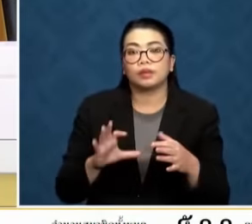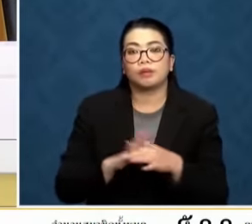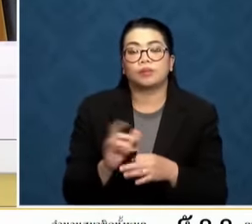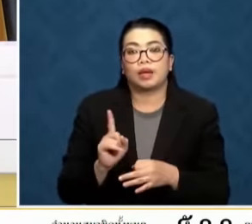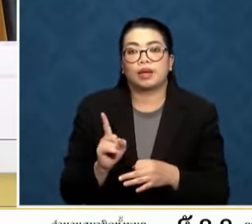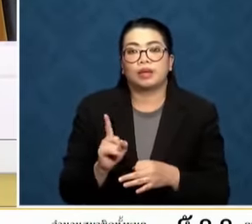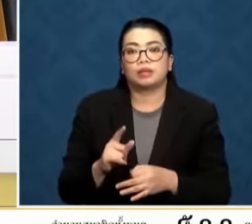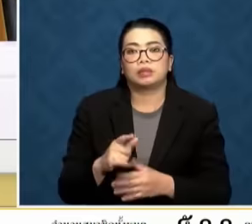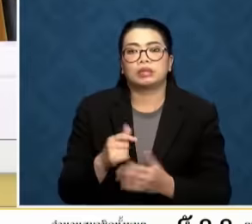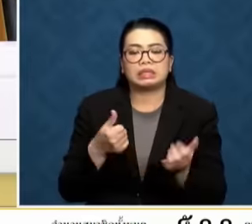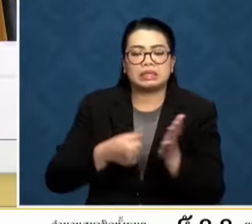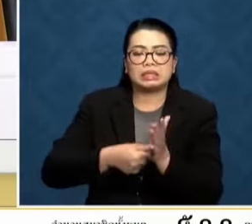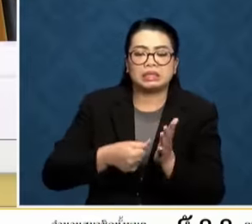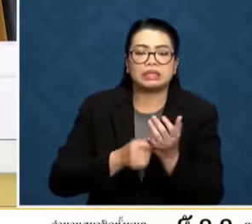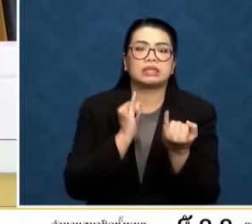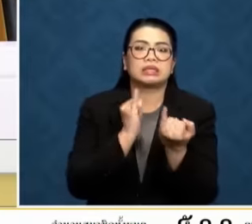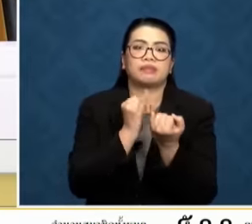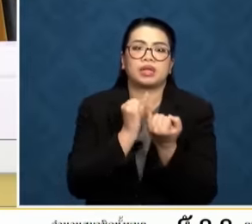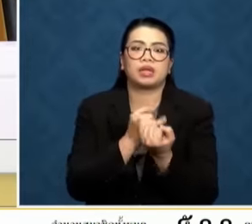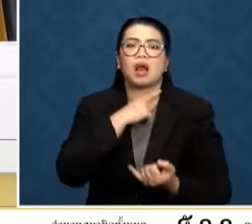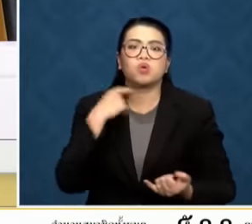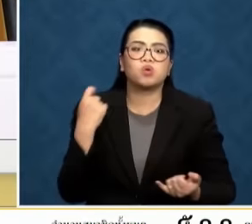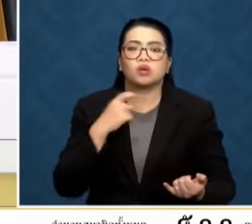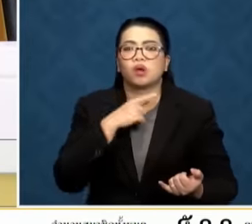ดุลจริงหรือ